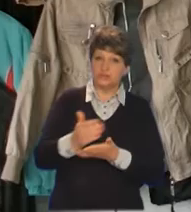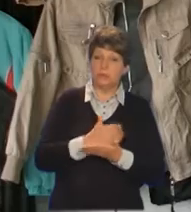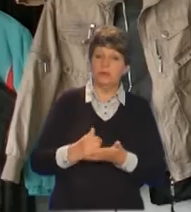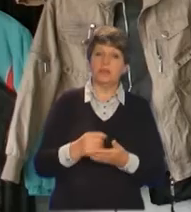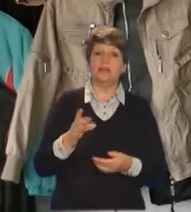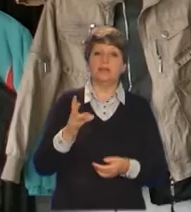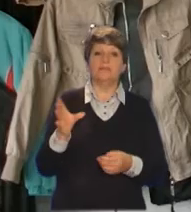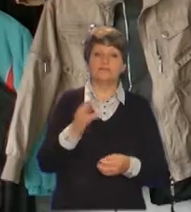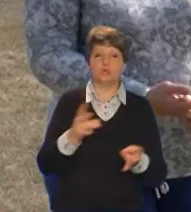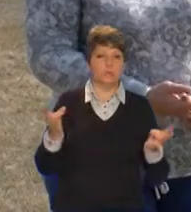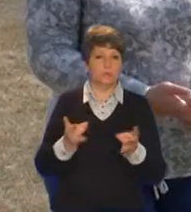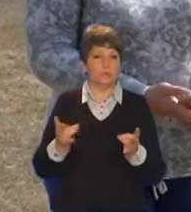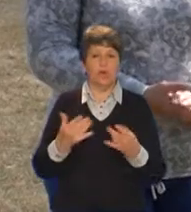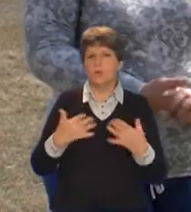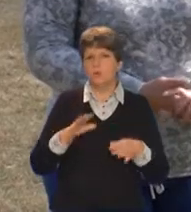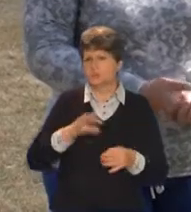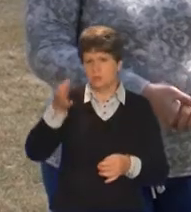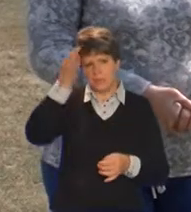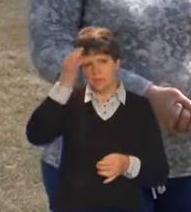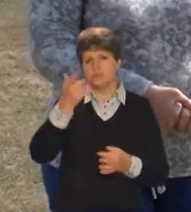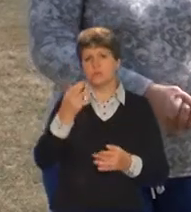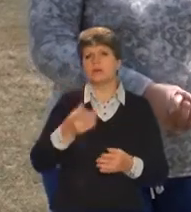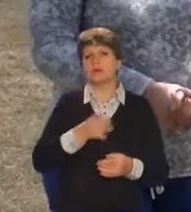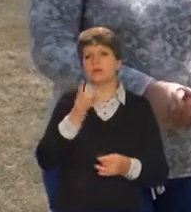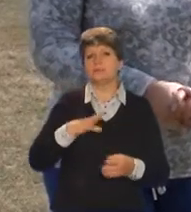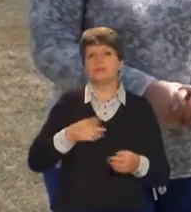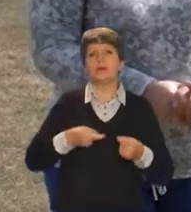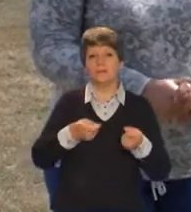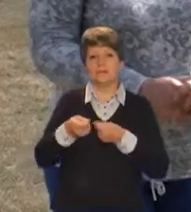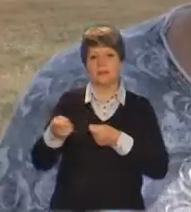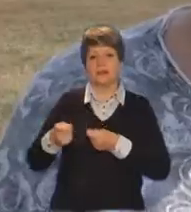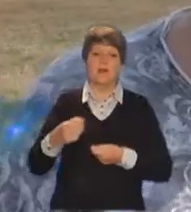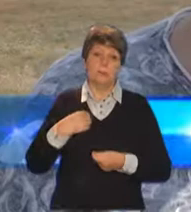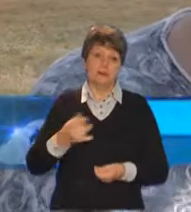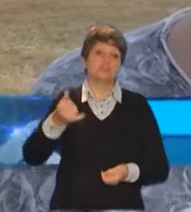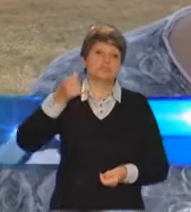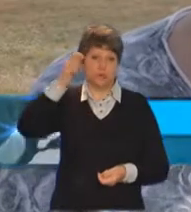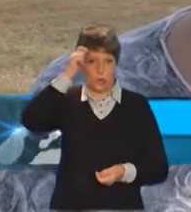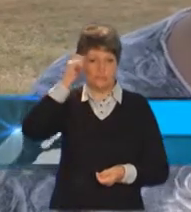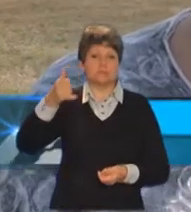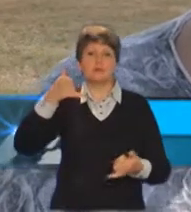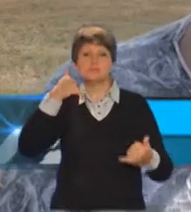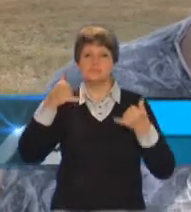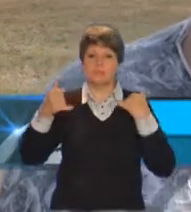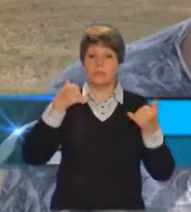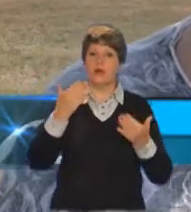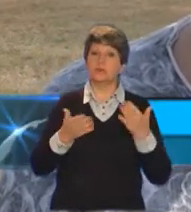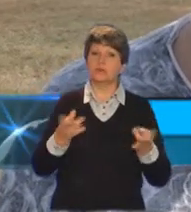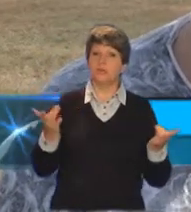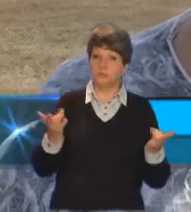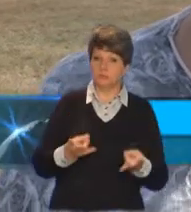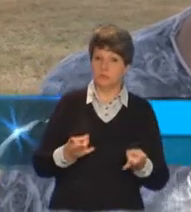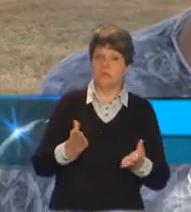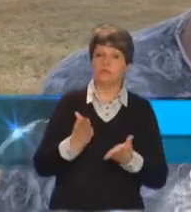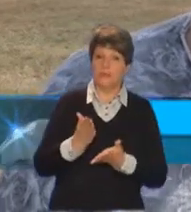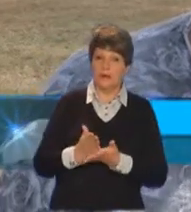військових найнеобхідніше. Вже й не пригадають, скільки разів їздили на передову. Ми з хлопцями зізвонюємося. Якщо там є якась